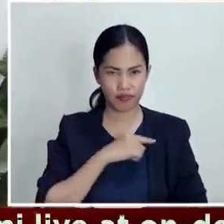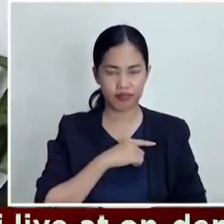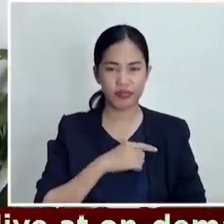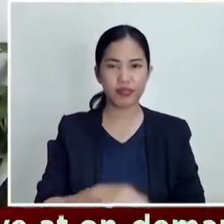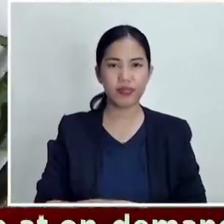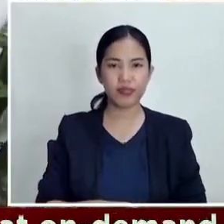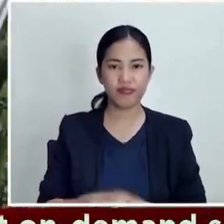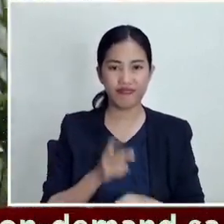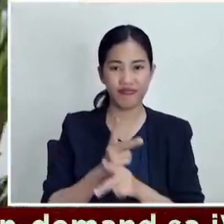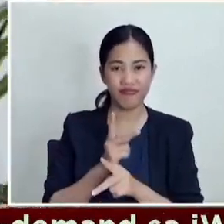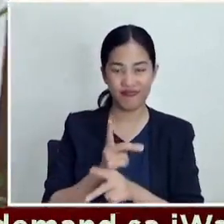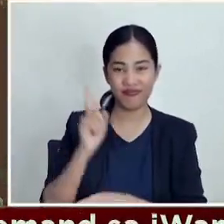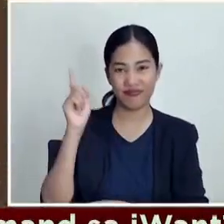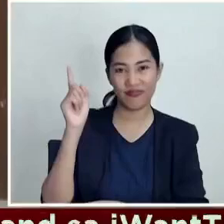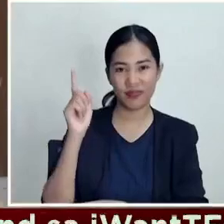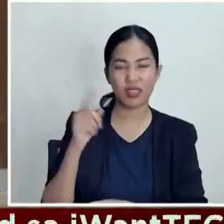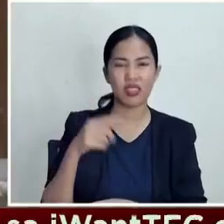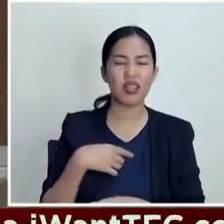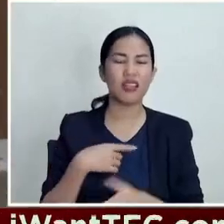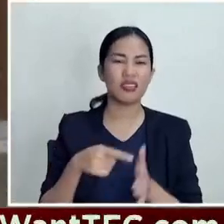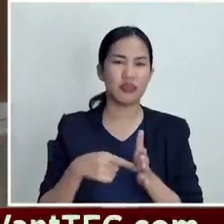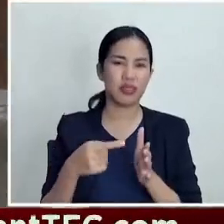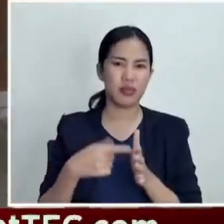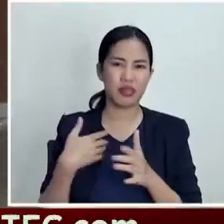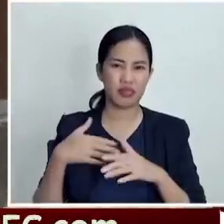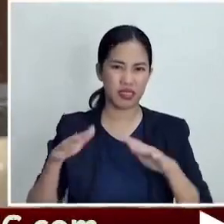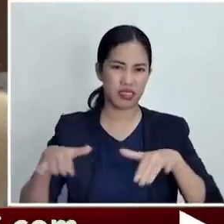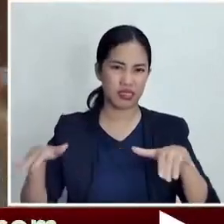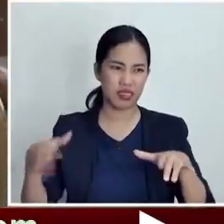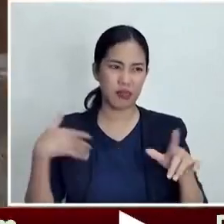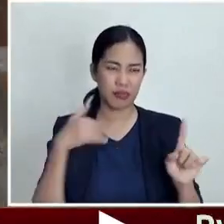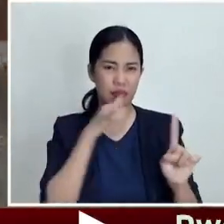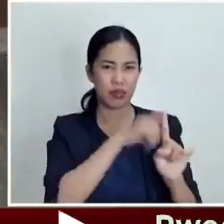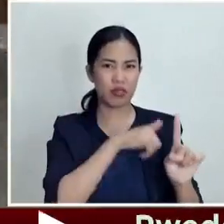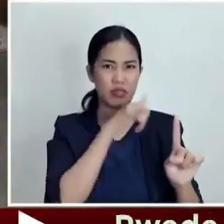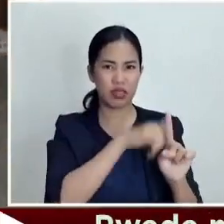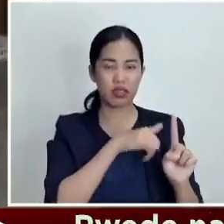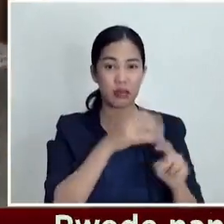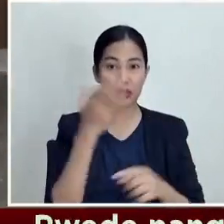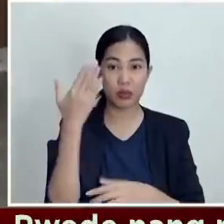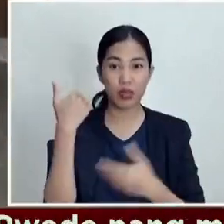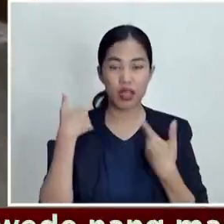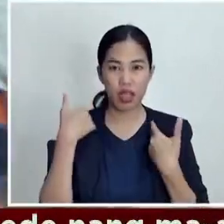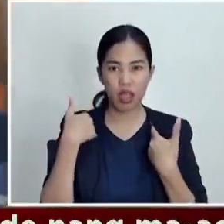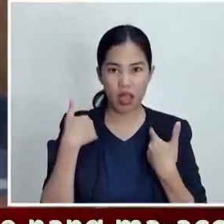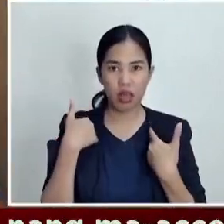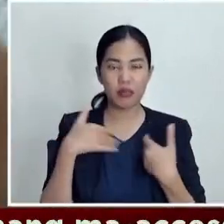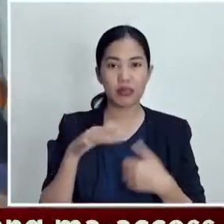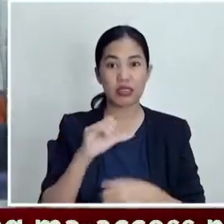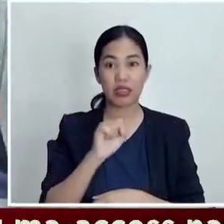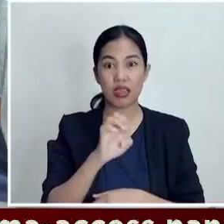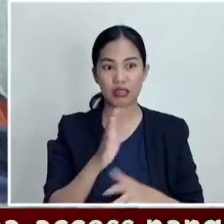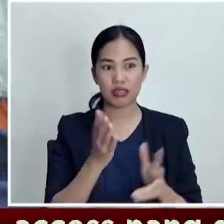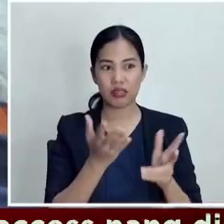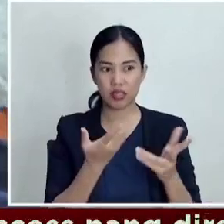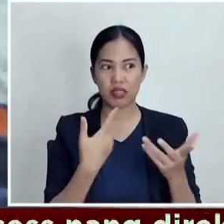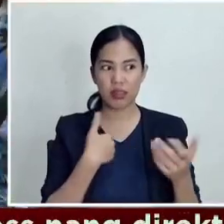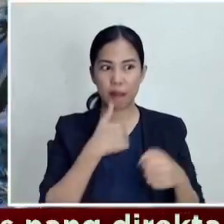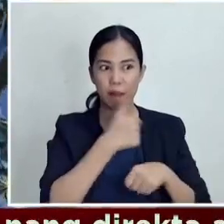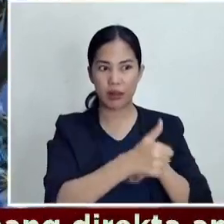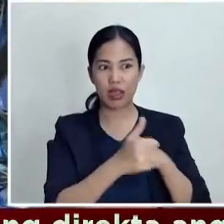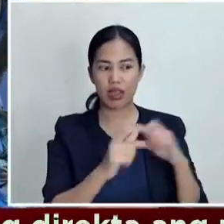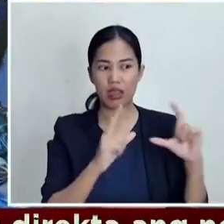kasi kumisan nabubuli nga ito ng mga bata hanggang nagkakaso pa ito na pinagbintangan na nagnakaw. Pinaliwan ko sa kanila na hindi niya